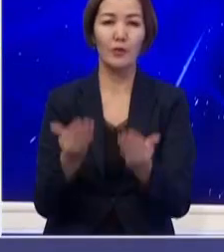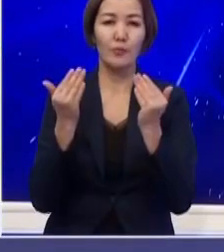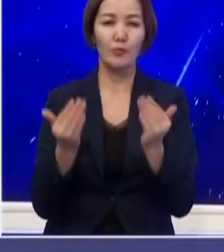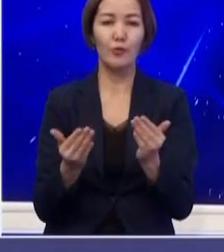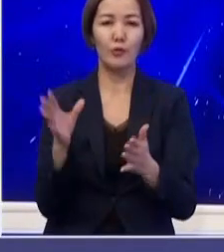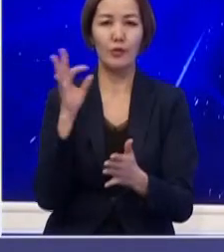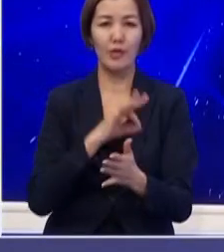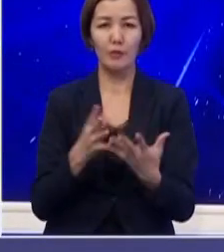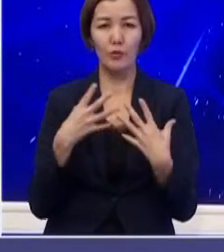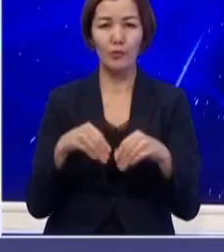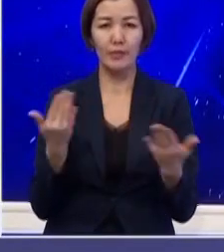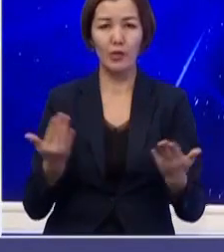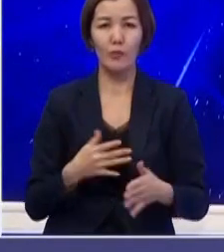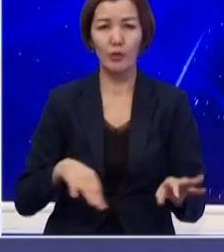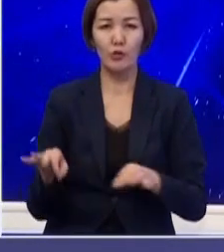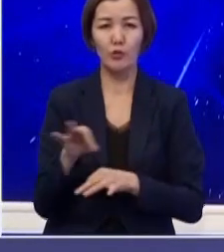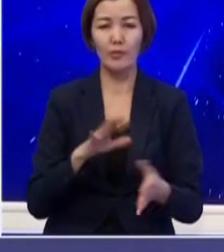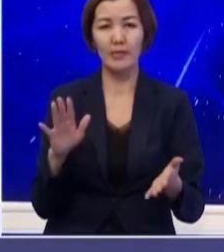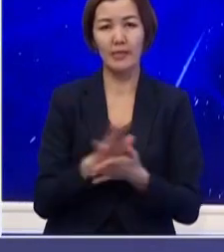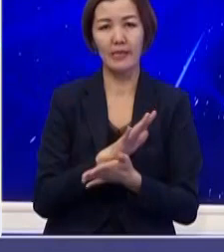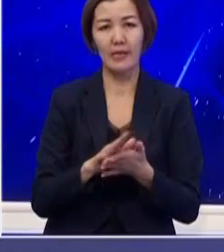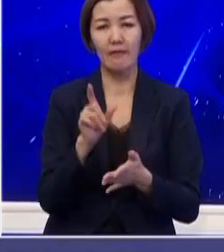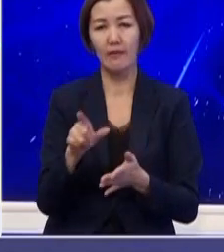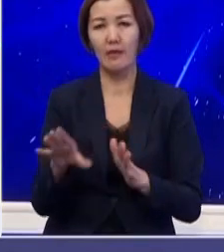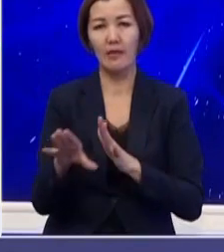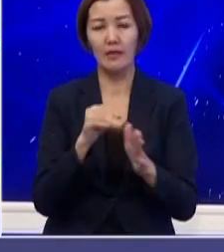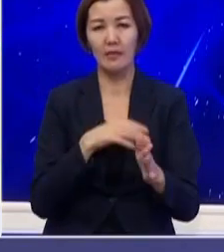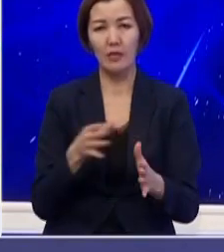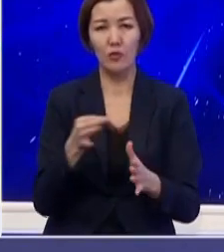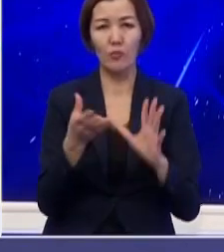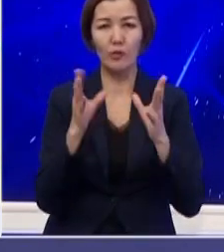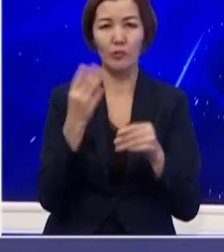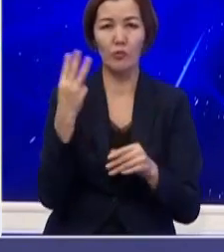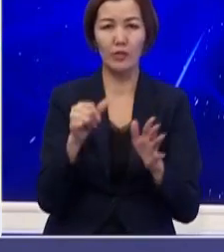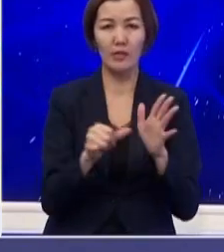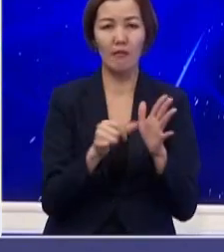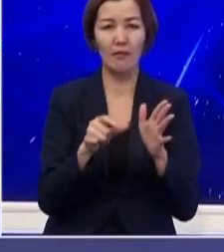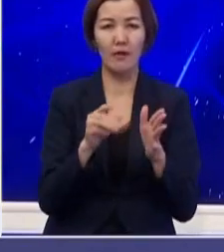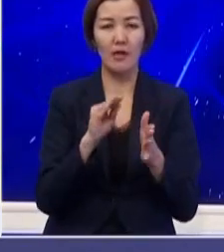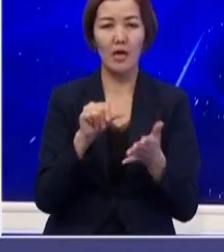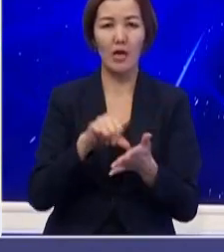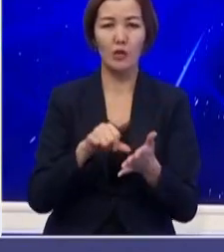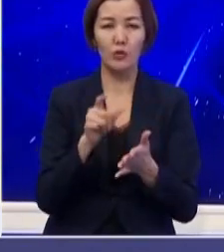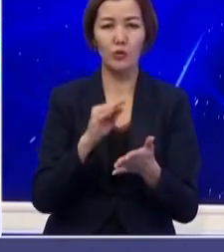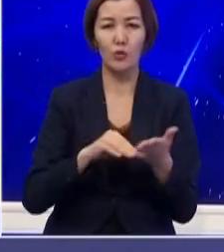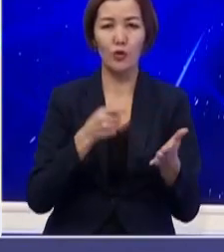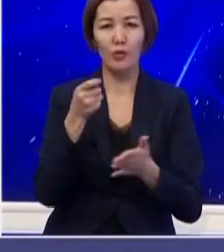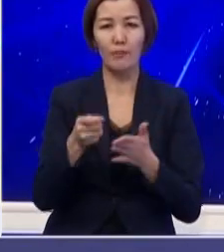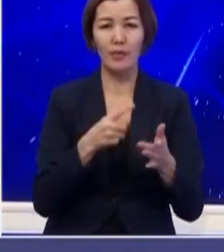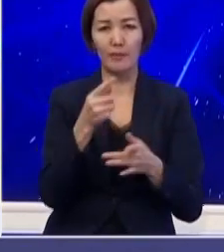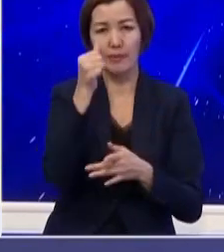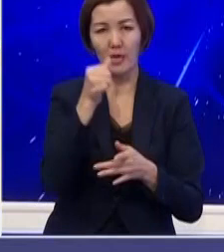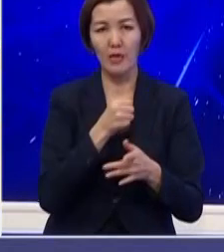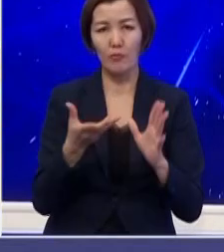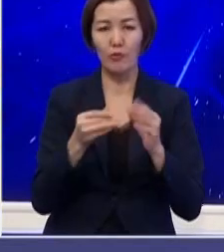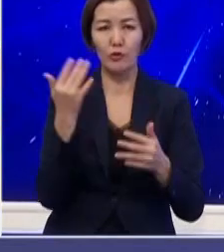Бүгін табысты отбасы әлеуметтік жобасының грант иегерлері анықталды. Облыс бойынша 36 қатысушы өтінім білдірген. Олар бір ай көлемінде